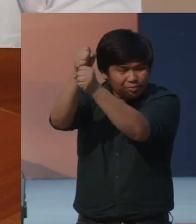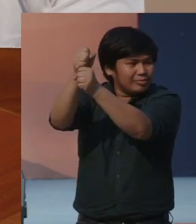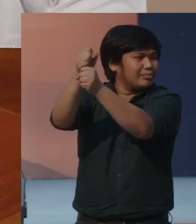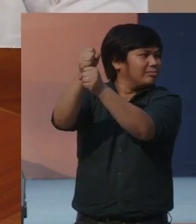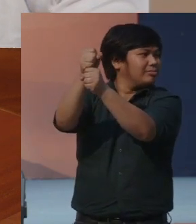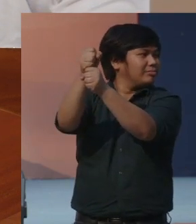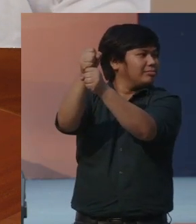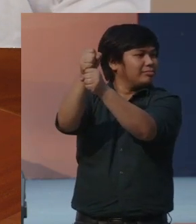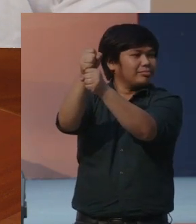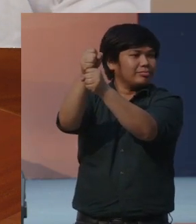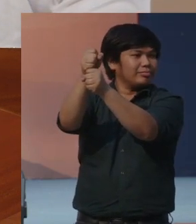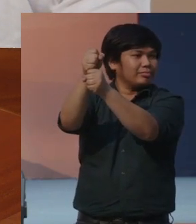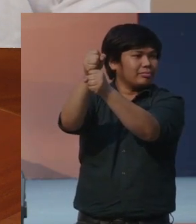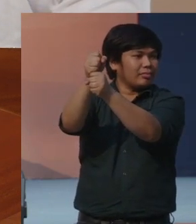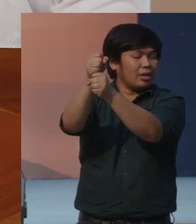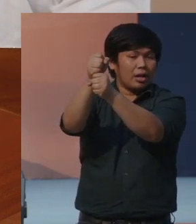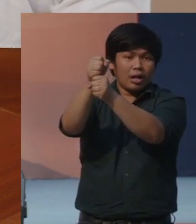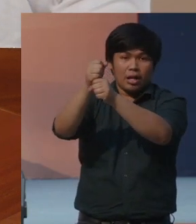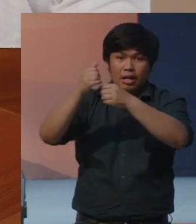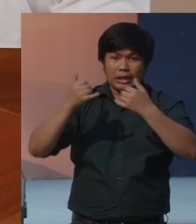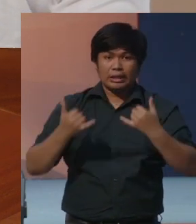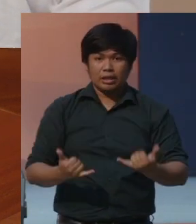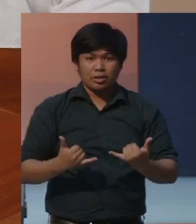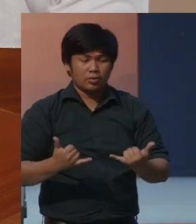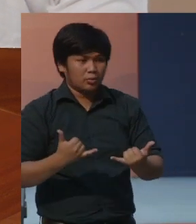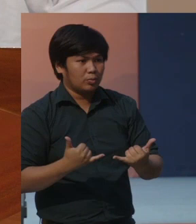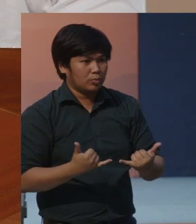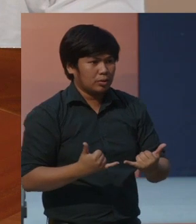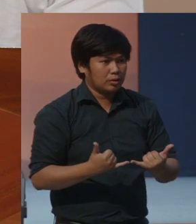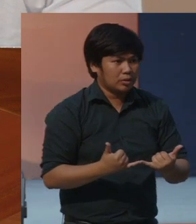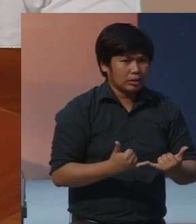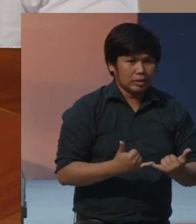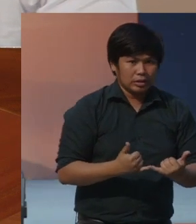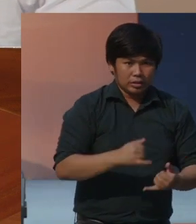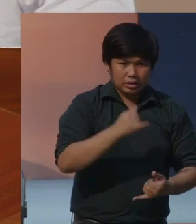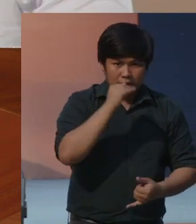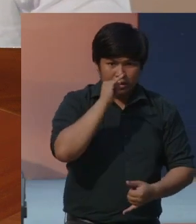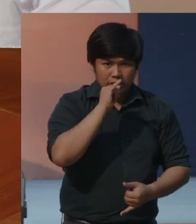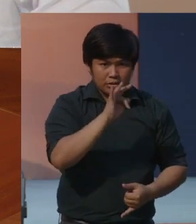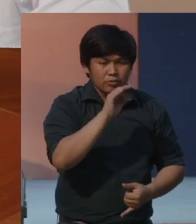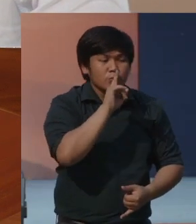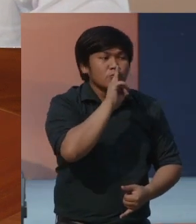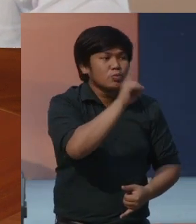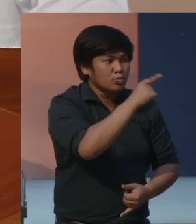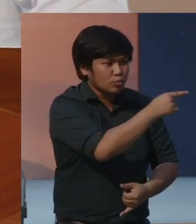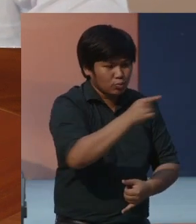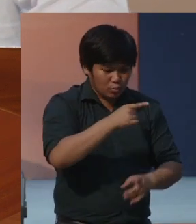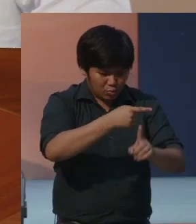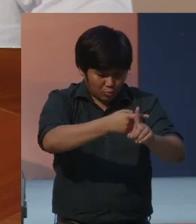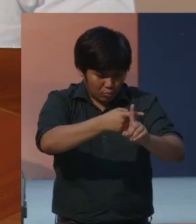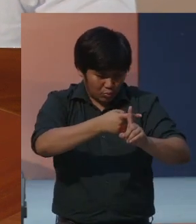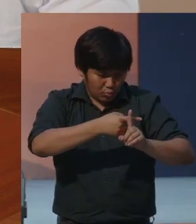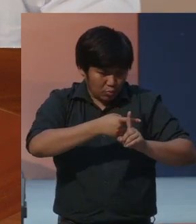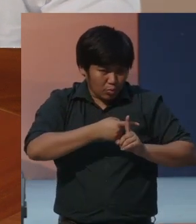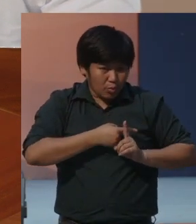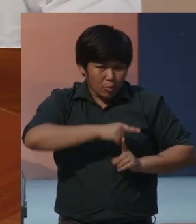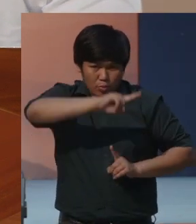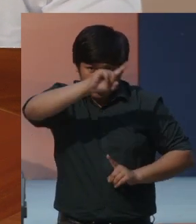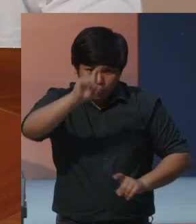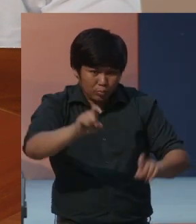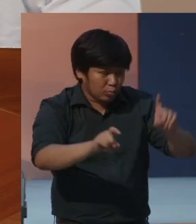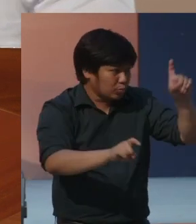Higit sa lahat, ito ay totoo sa inyo bilang mananampalataya. Ang tanong ay hindi